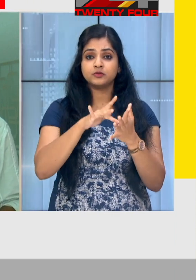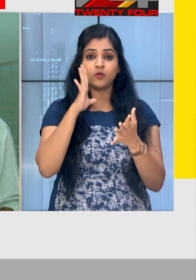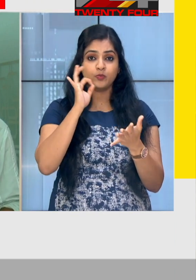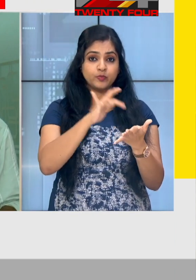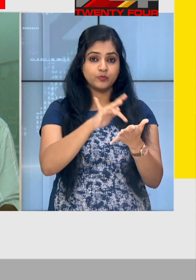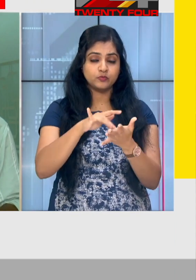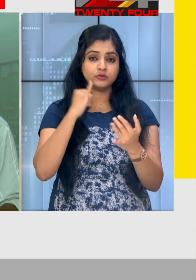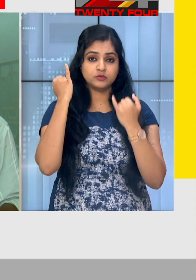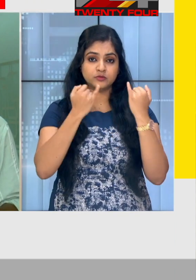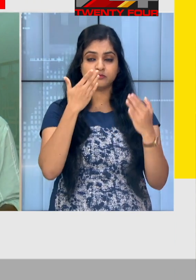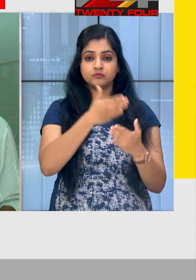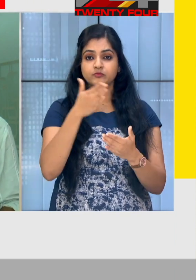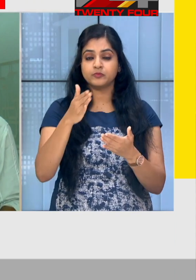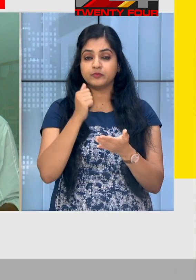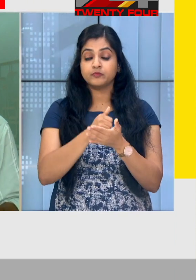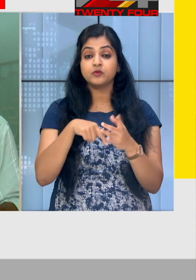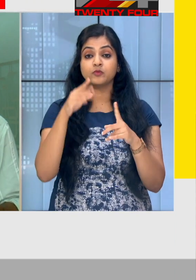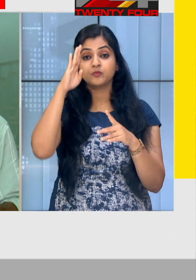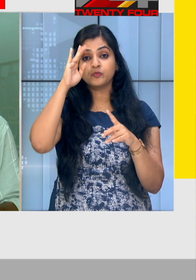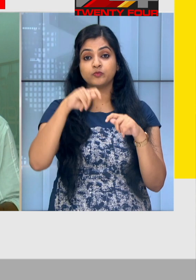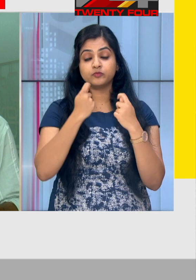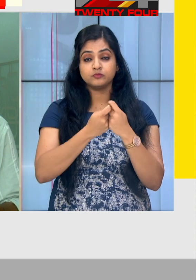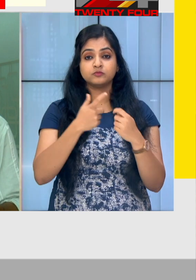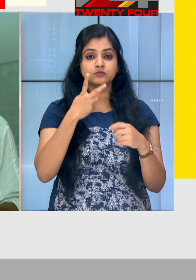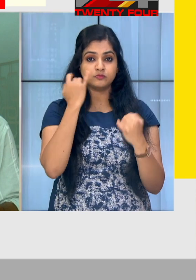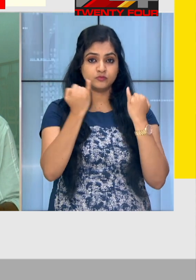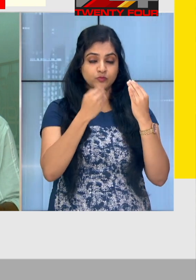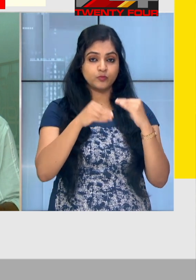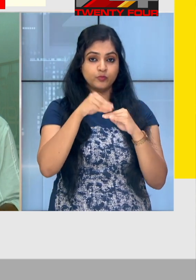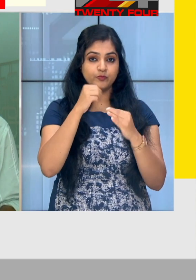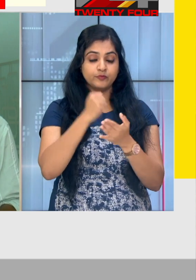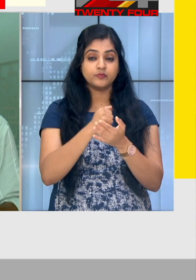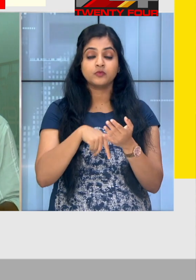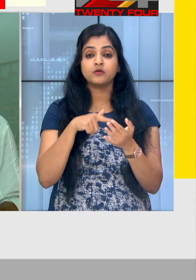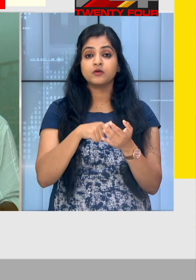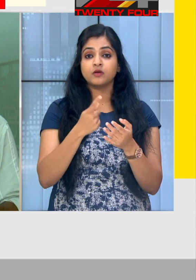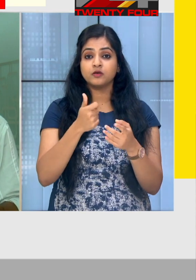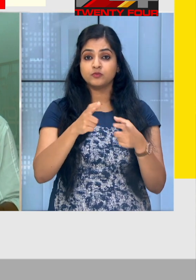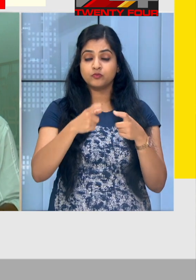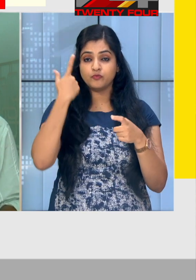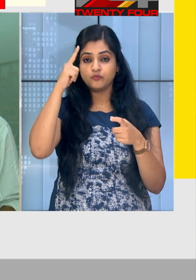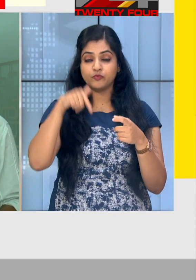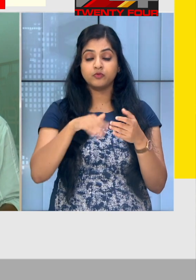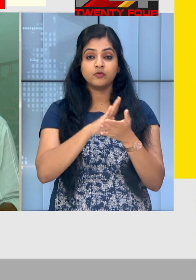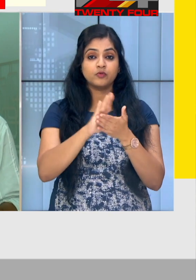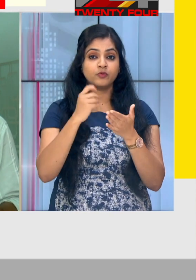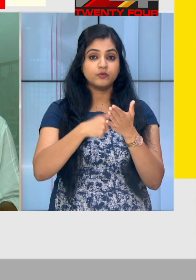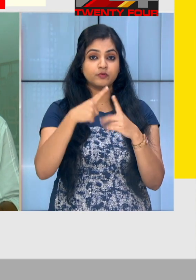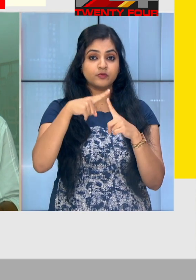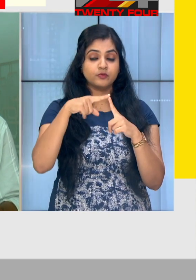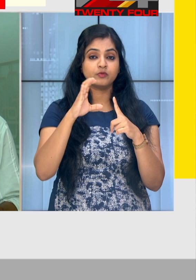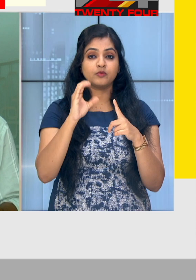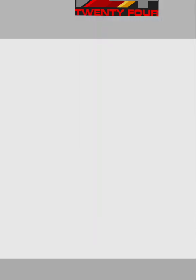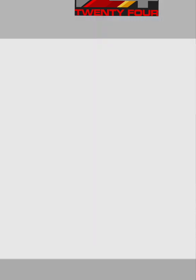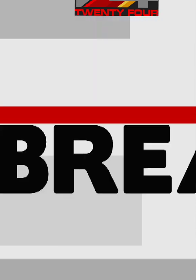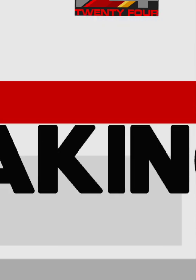ഉണ്ടാകണമെന്ന് മുഖ്യമന്ത്രി നിർദ്ദേശമായി നൽകിയിട്ടുണ്ട്. മാത്രമല്ല നിത്യോപയോഗ സാധനങ്ങളുടെ വില പിടിച്ചു നിർത്തുന്നതിൽ ഹോർട്ടിക്കോപ്പും കൺസ്യൂമർ ഫെഡും സിവിൽ സപ്ലൈസും വിപണിയിൽ കാര്യക്ഷമമായി